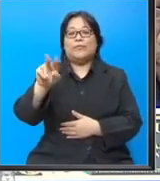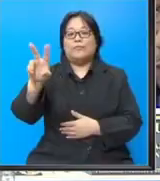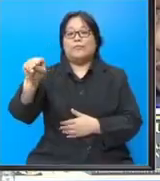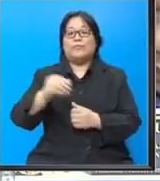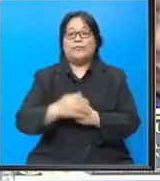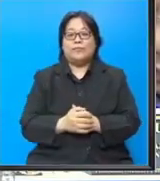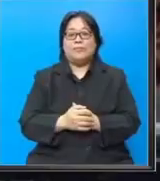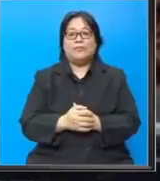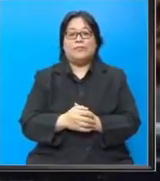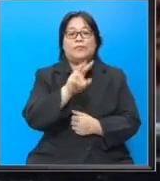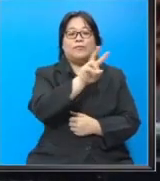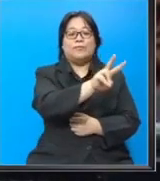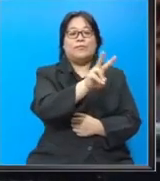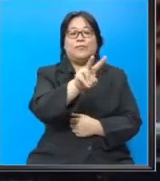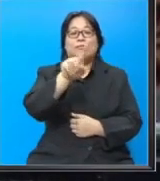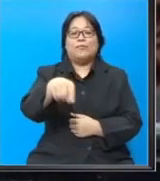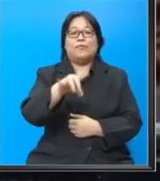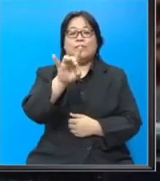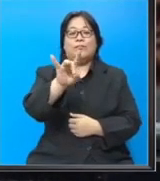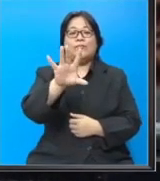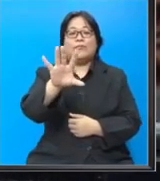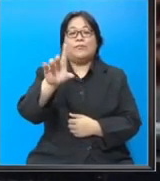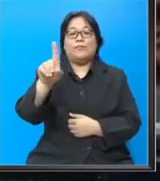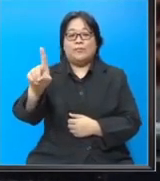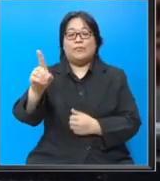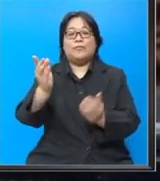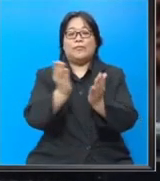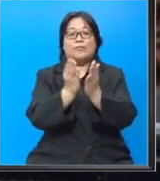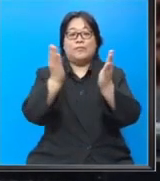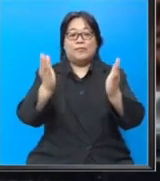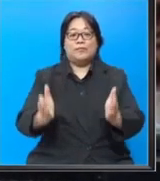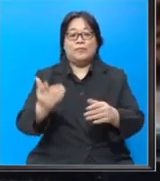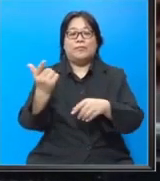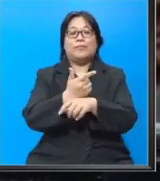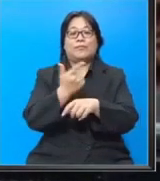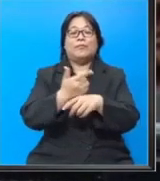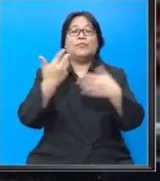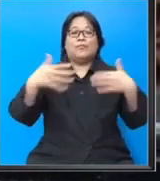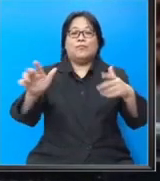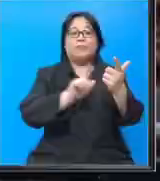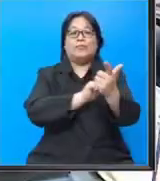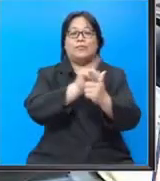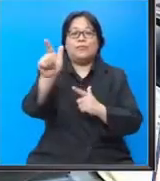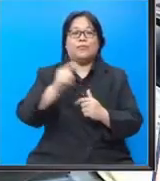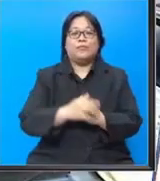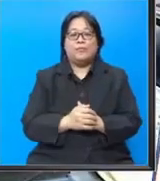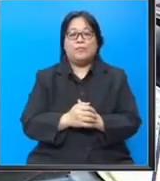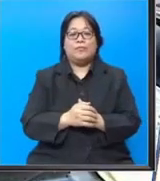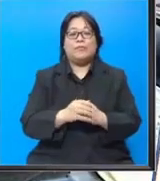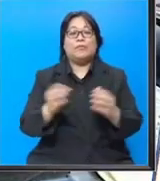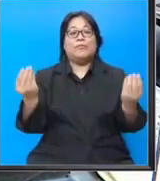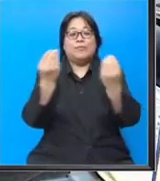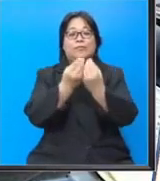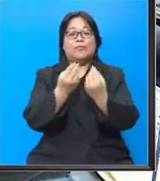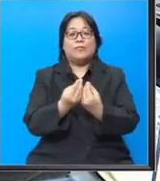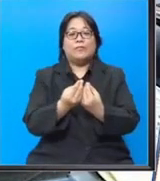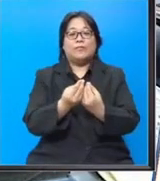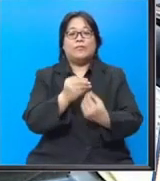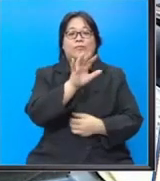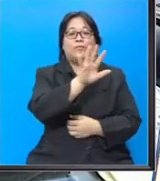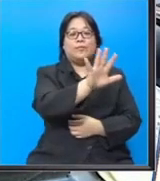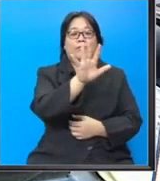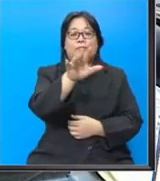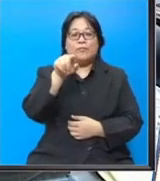seramai 20 2851 pelatih telah diluluskan dengan peruntukkan sebanyak